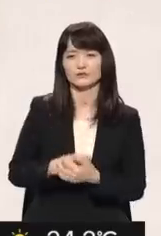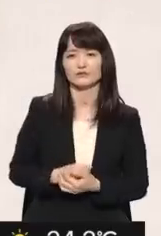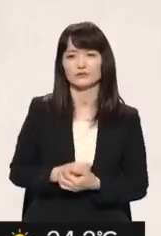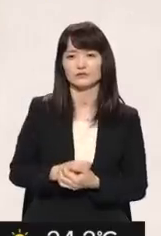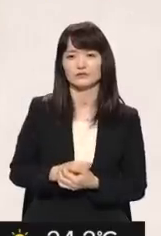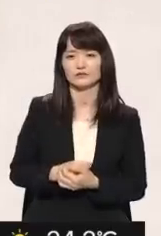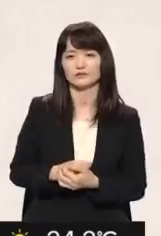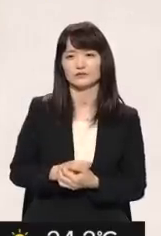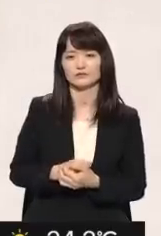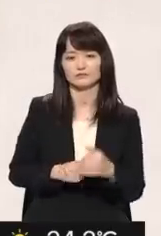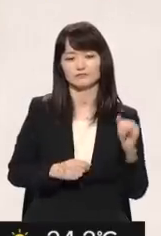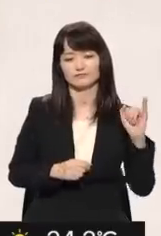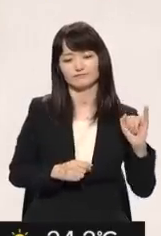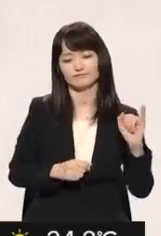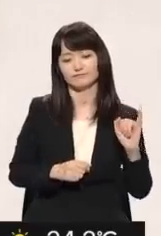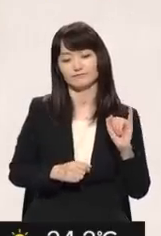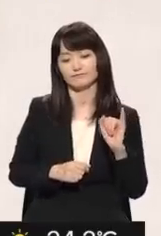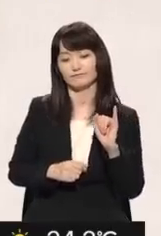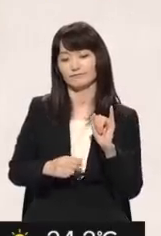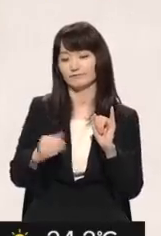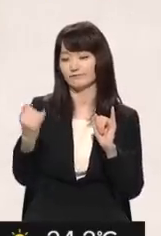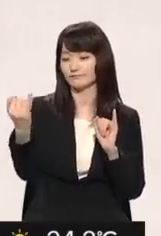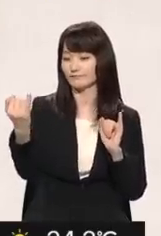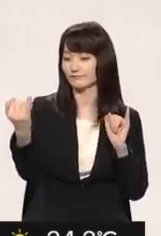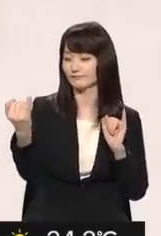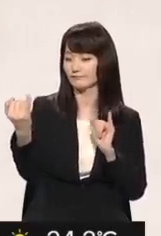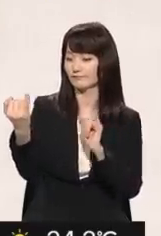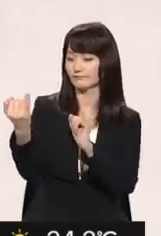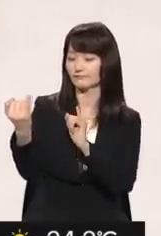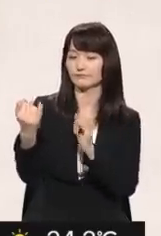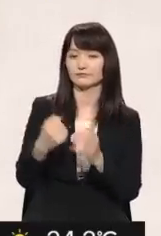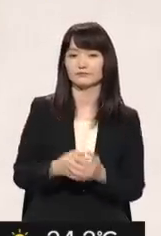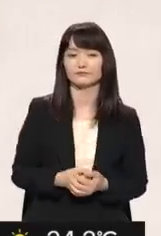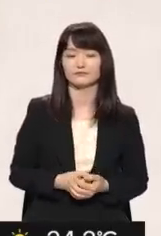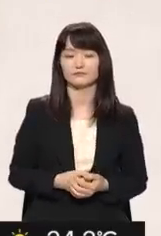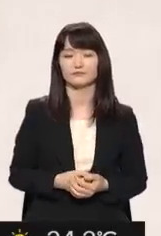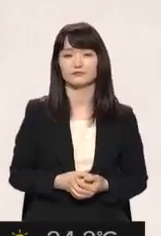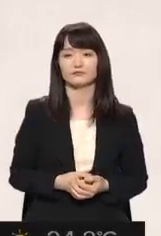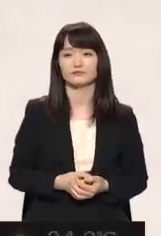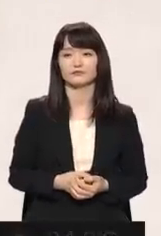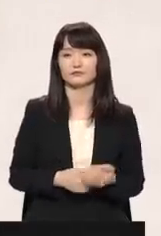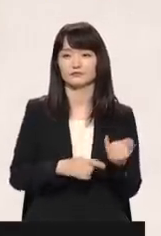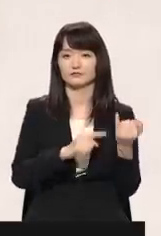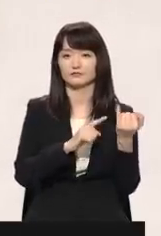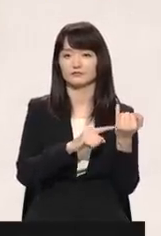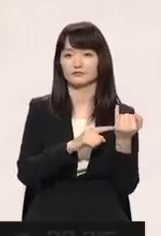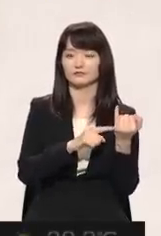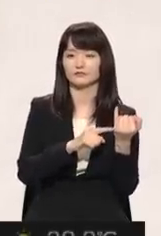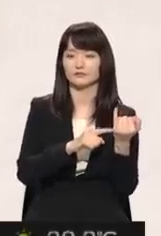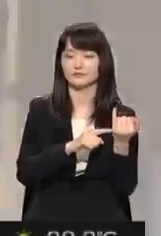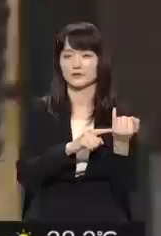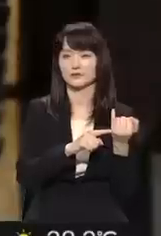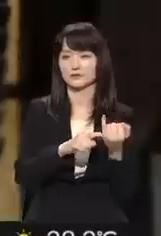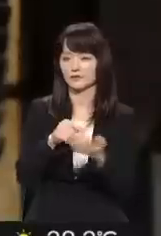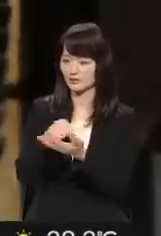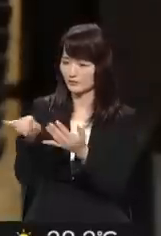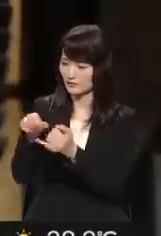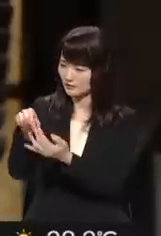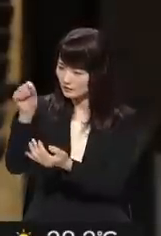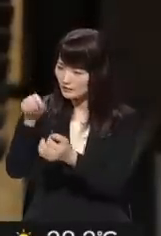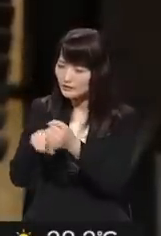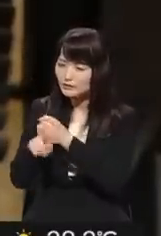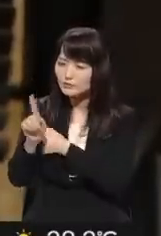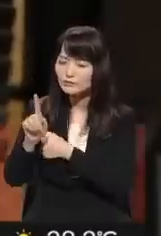가는 모양새로 이제 찾아간 건데요. 저는 맨 처음부터 왜 하필 이 피해자를 골랐을까라는 생각을